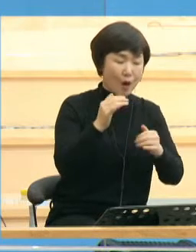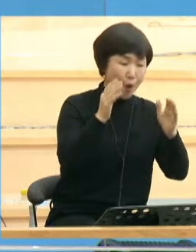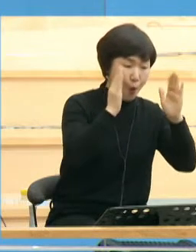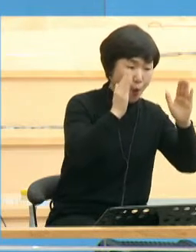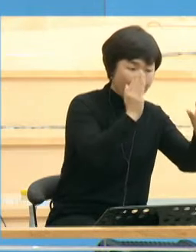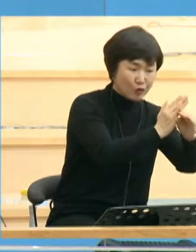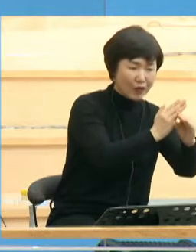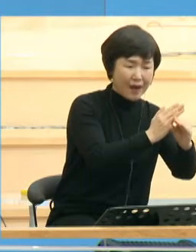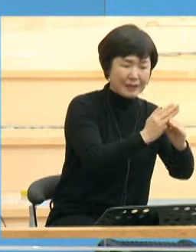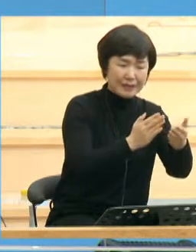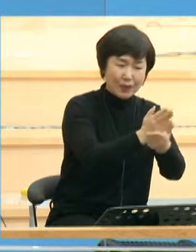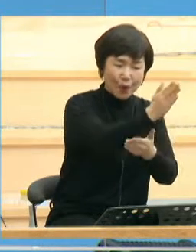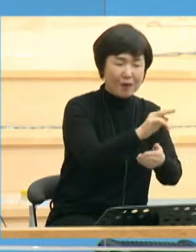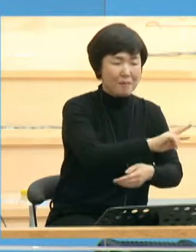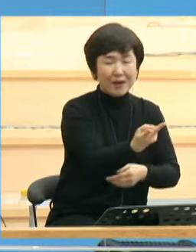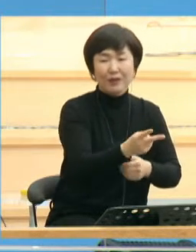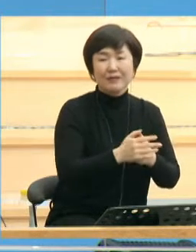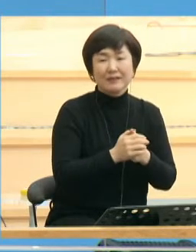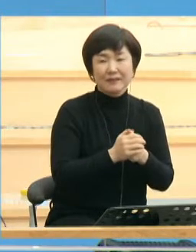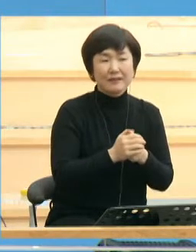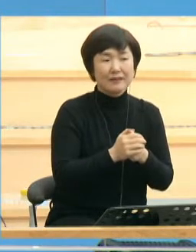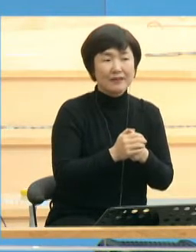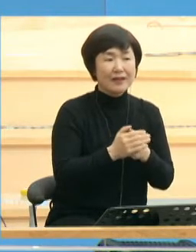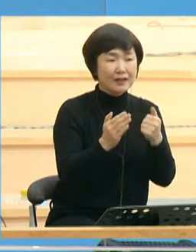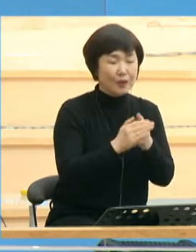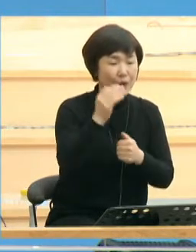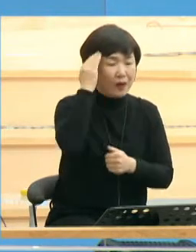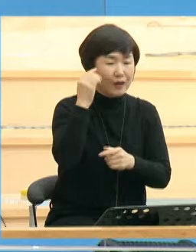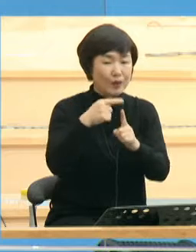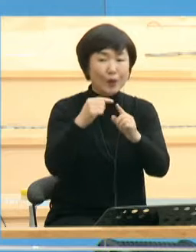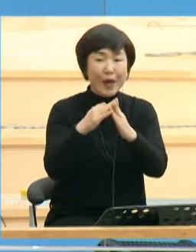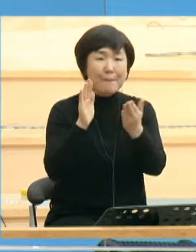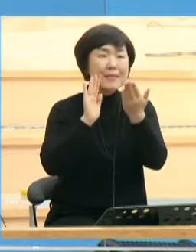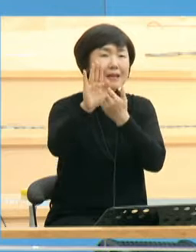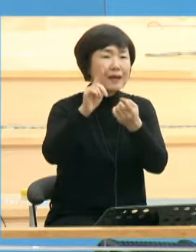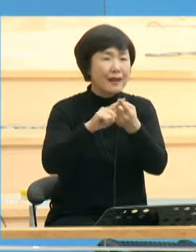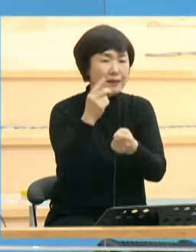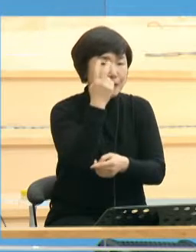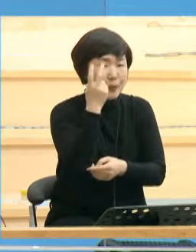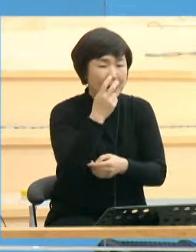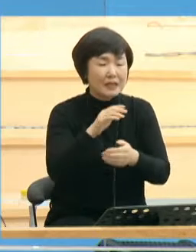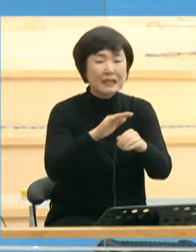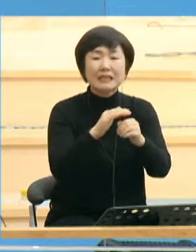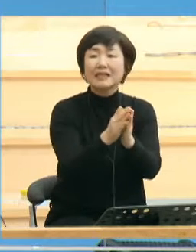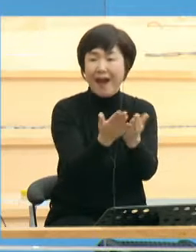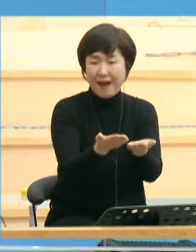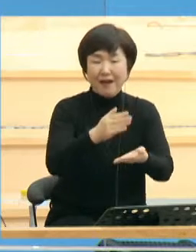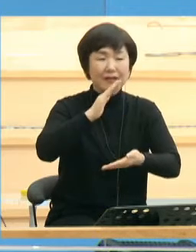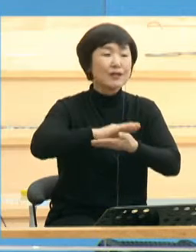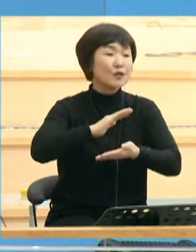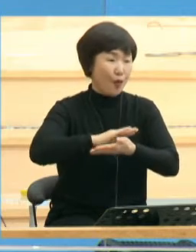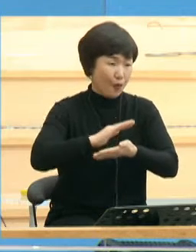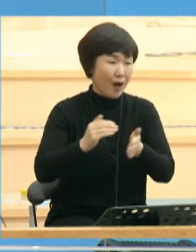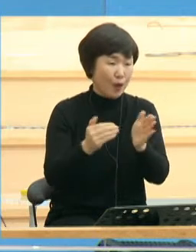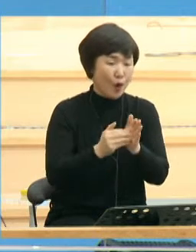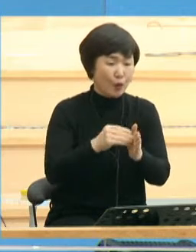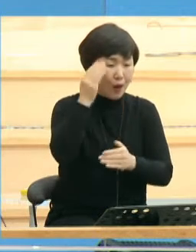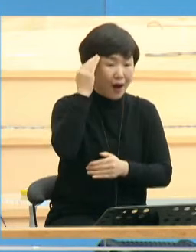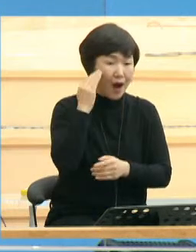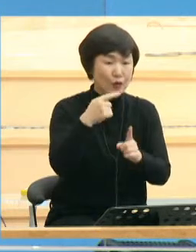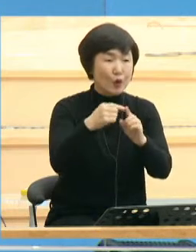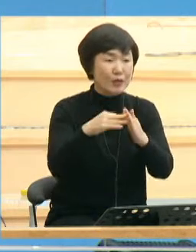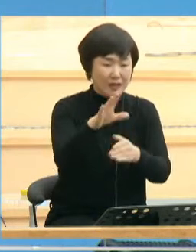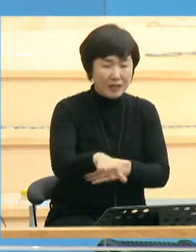진로를 바꿔 써 그리고 한국계 미래를 진단하는 책을 저술하고 한국에 최초로